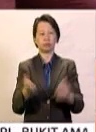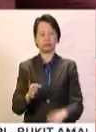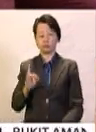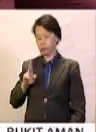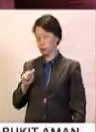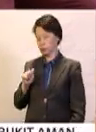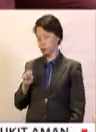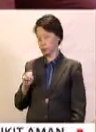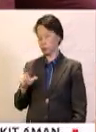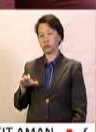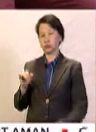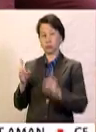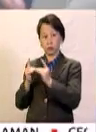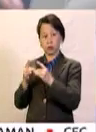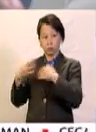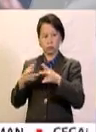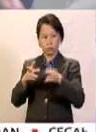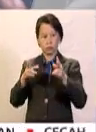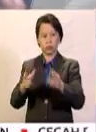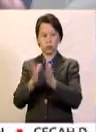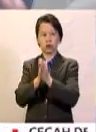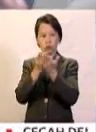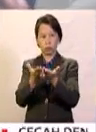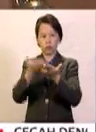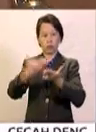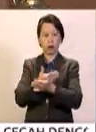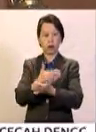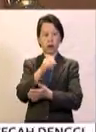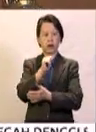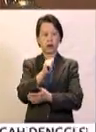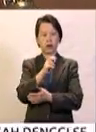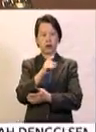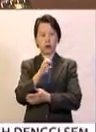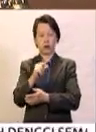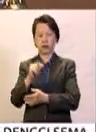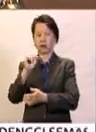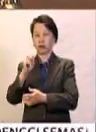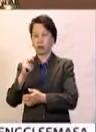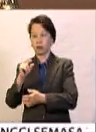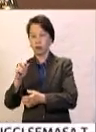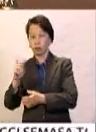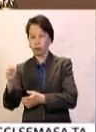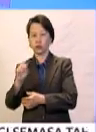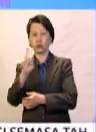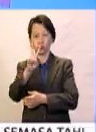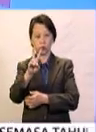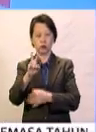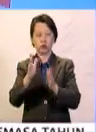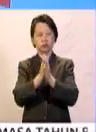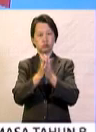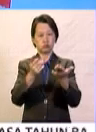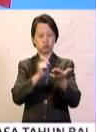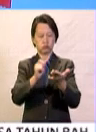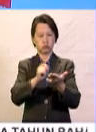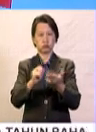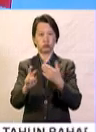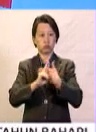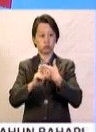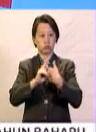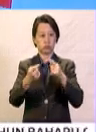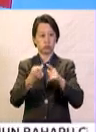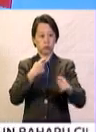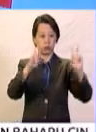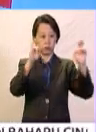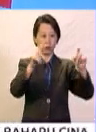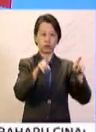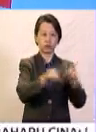Ramli ditemui media selepas melancarkan novel terbaharunya Anding Ayangan 2 di Ibu Negara. Novel ini adalah sequel dari novel